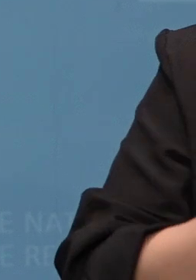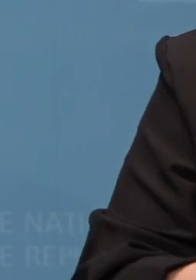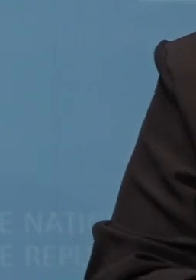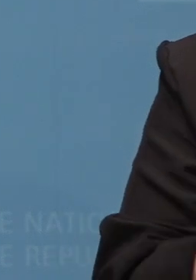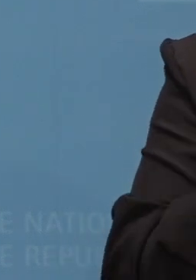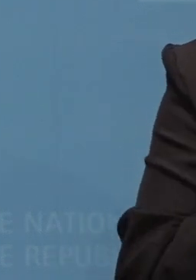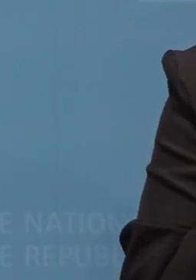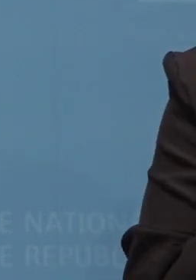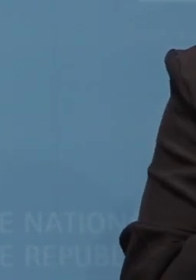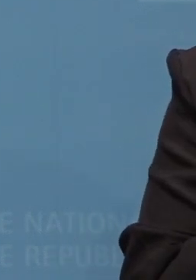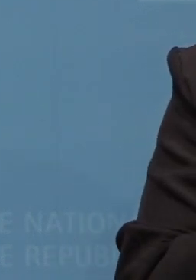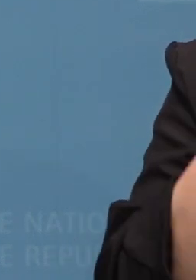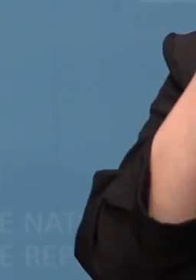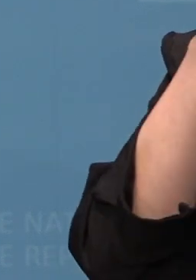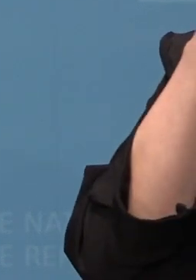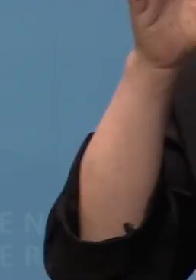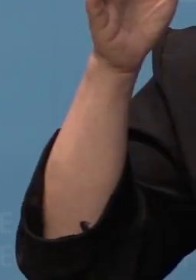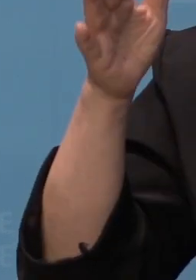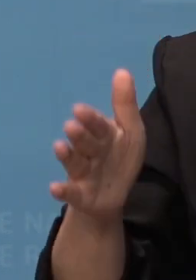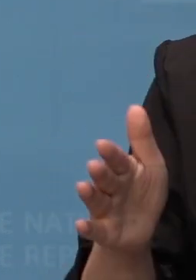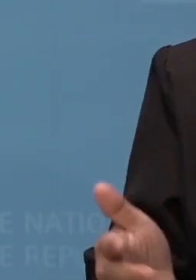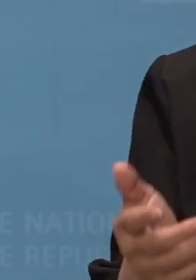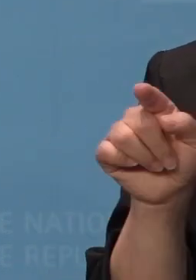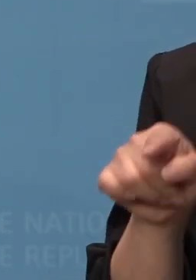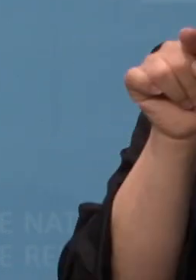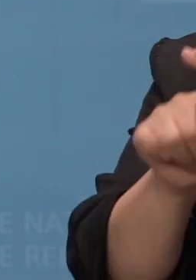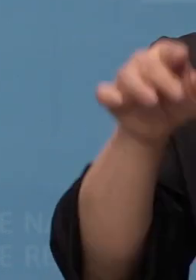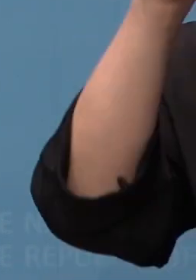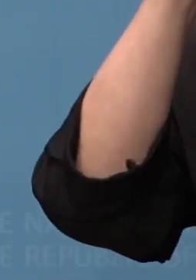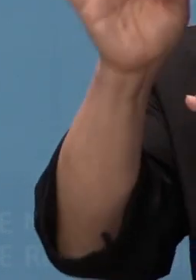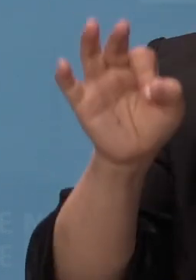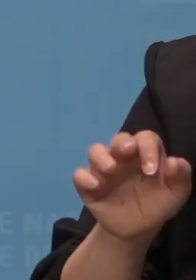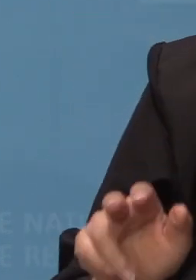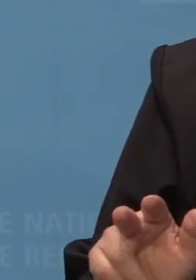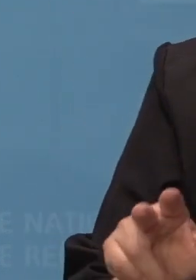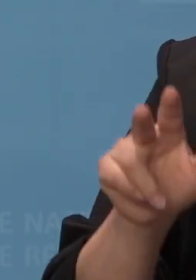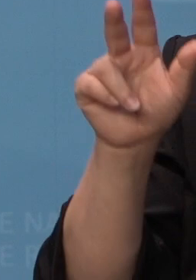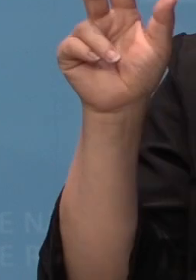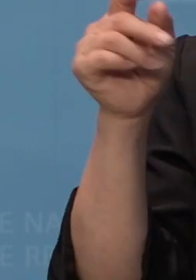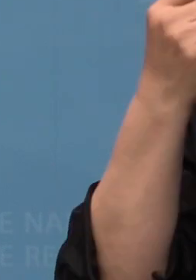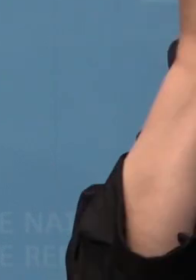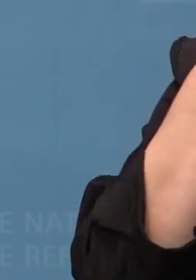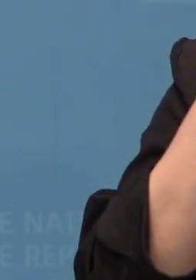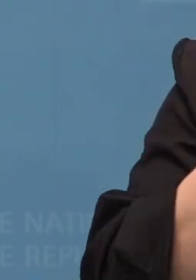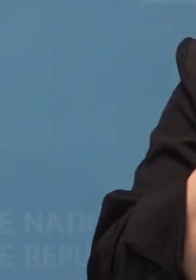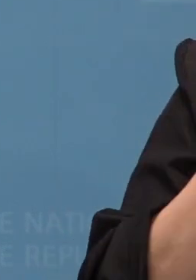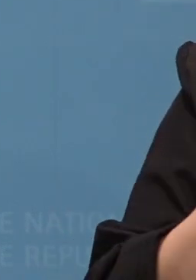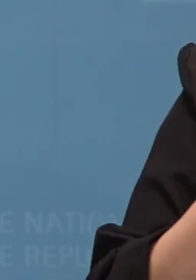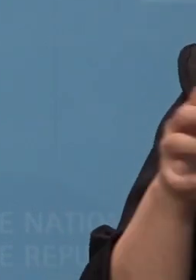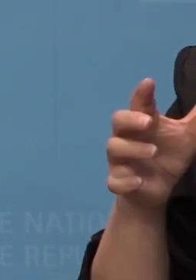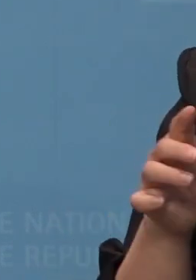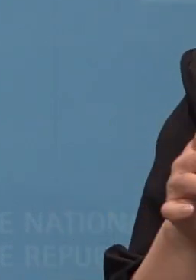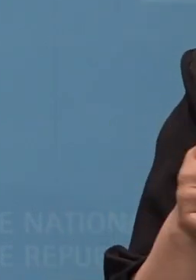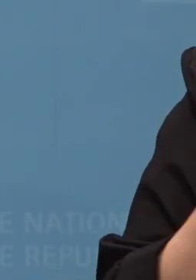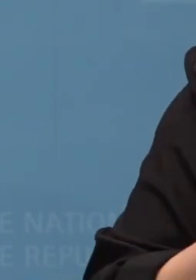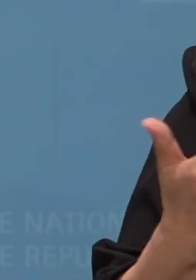말은 단 이틀의 현장 방문 등으로 또다시 허언인 것으로 드러났습니다.